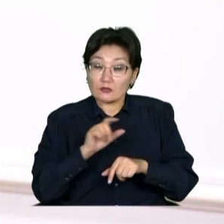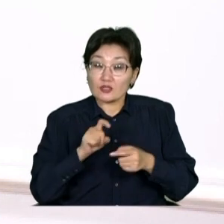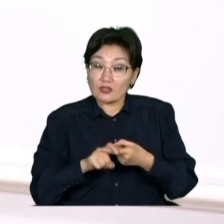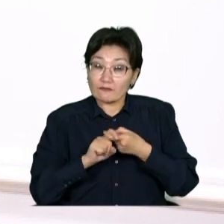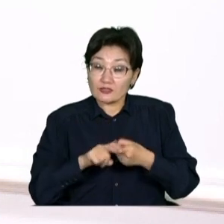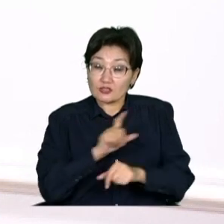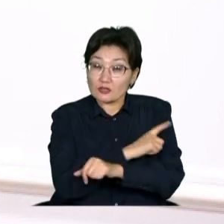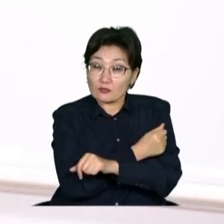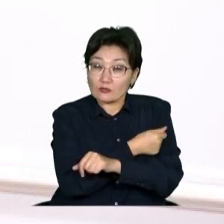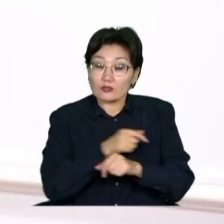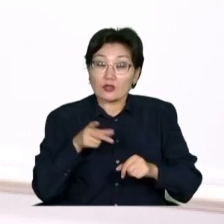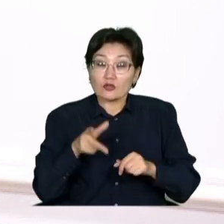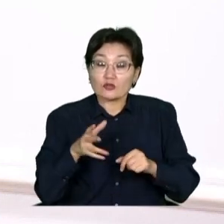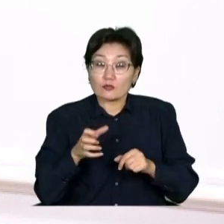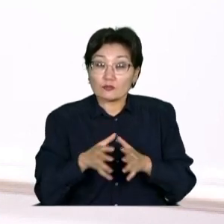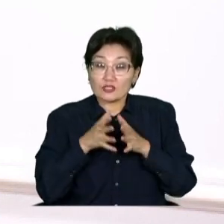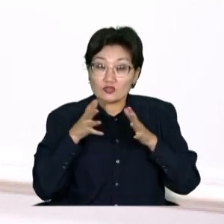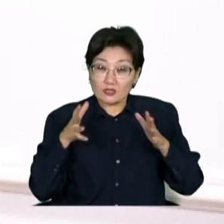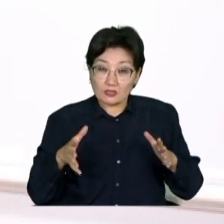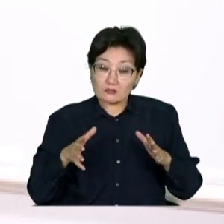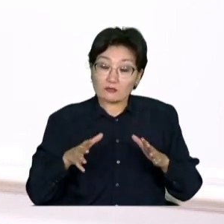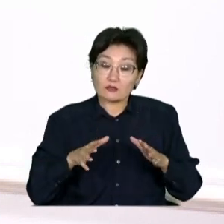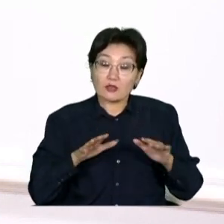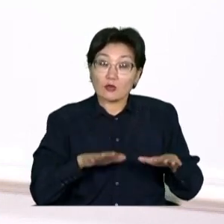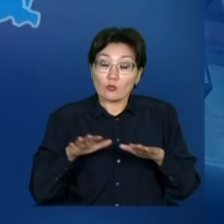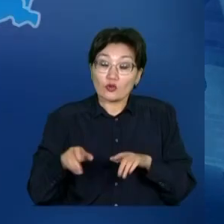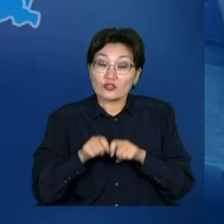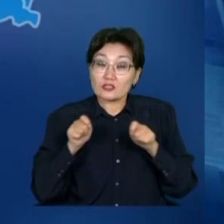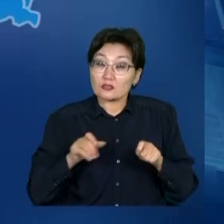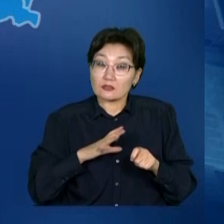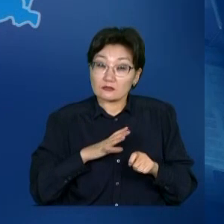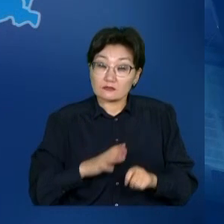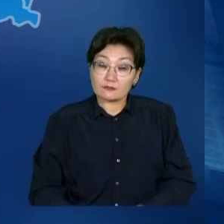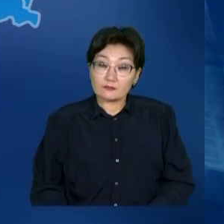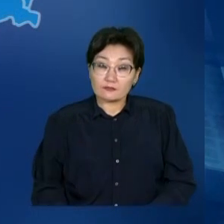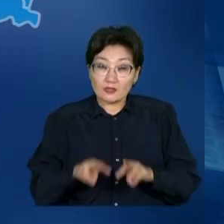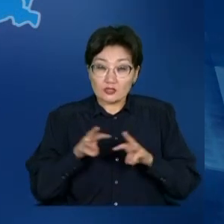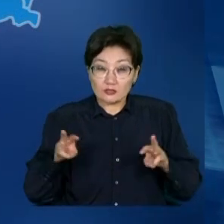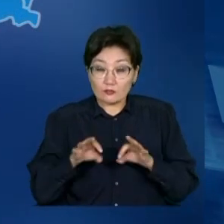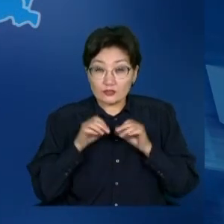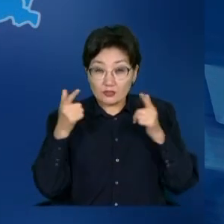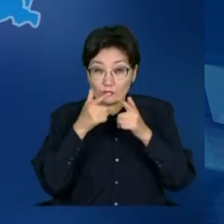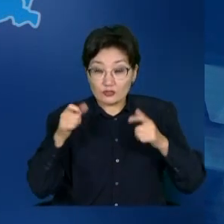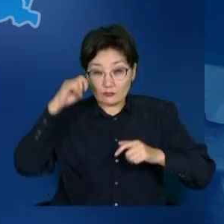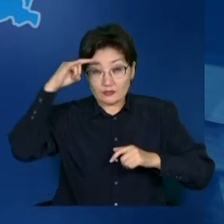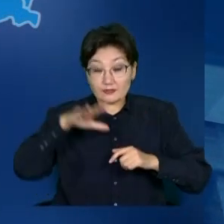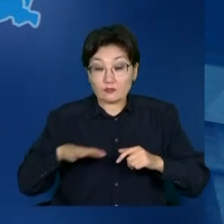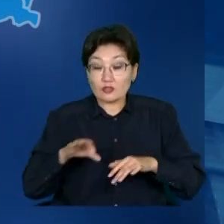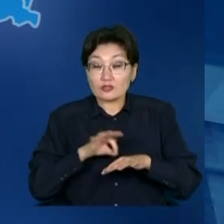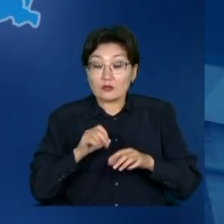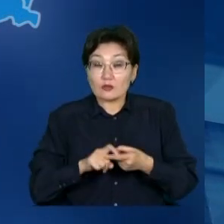ауруханаларда 3500-нан астам орын ашылды. Министрдің айтуынша, Қазақстан бойынша